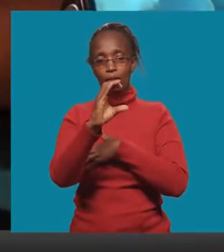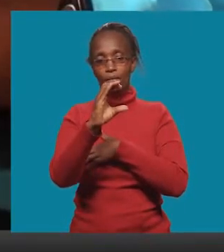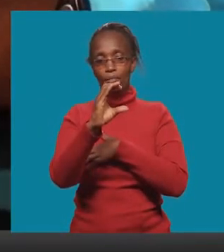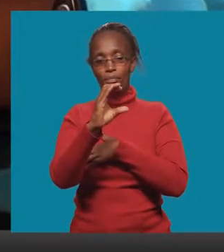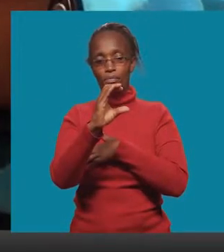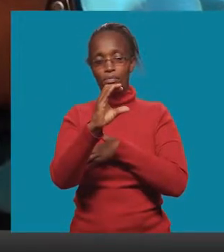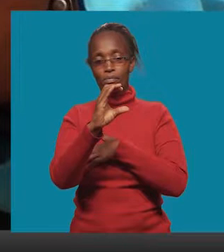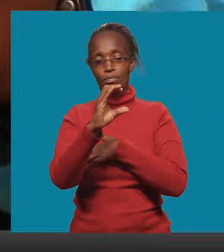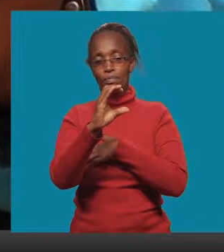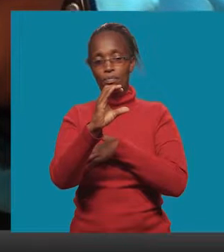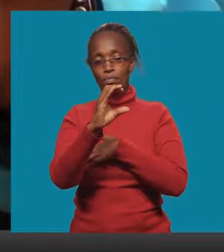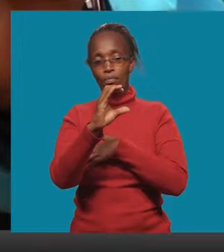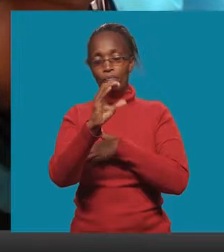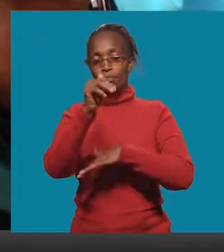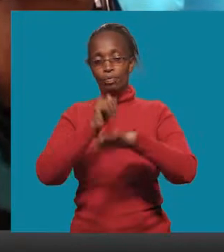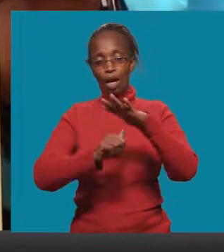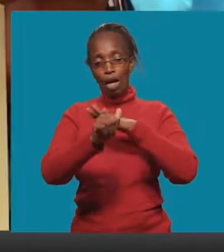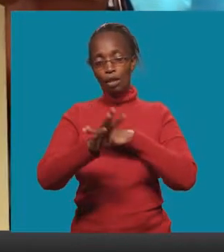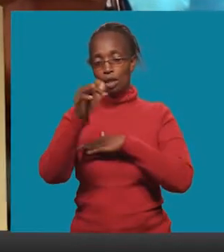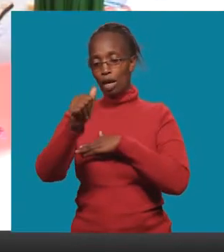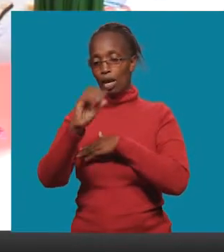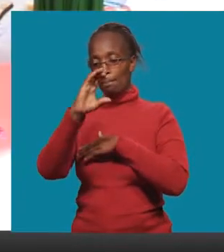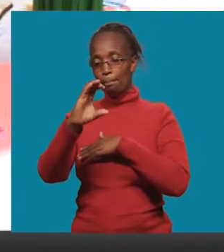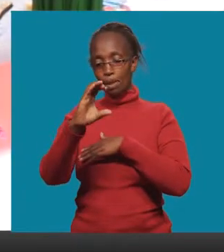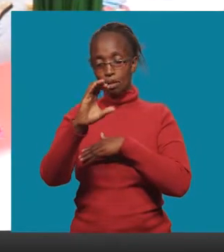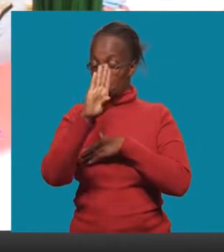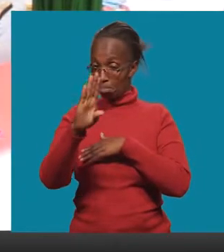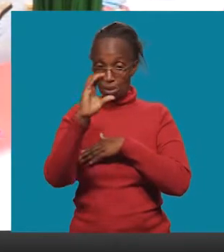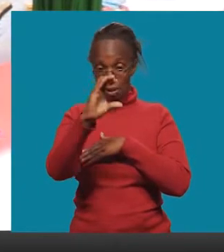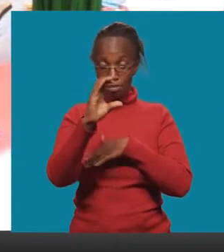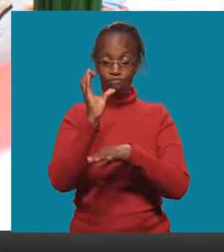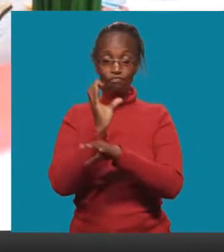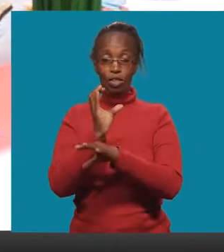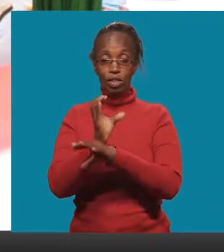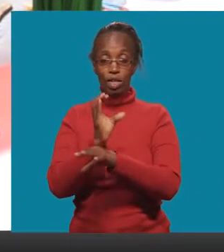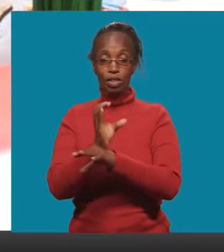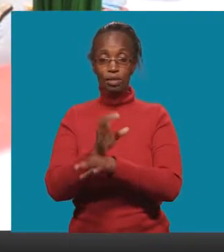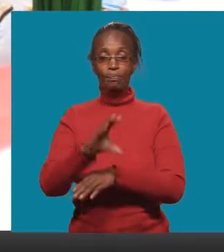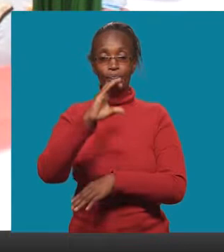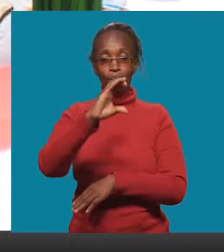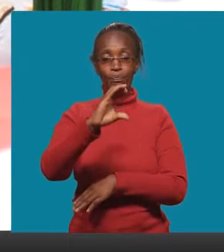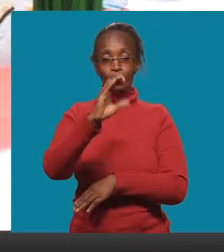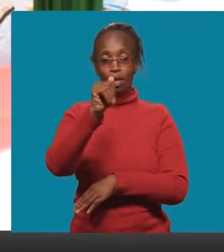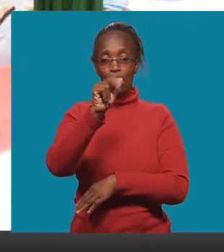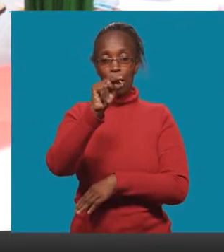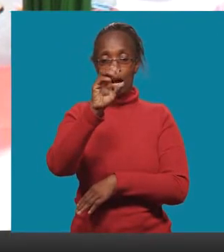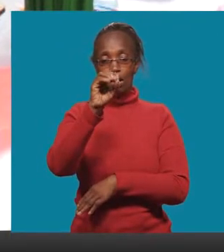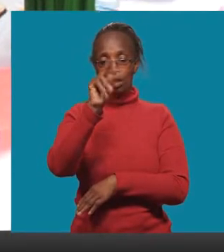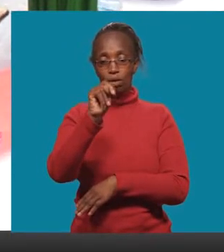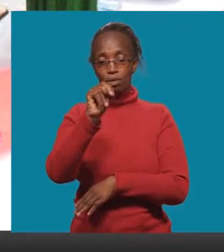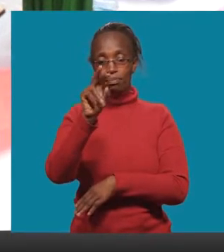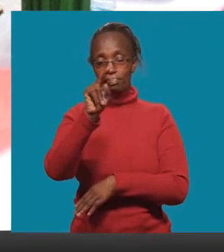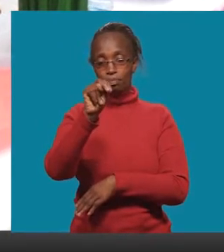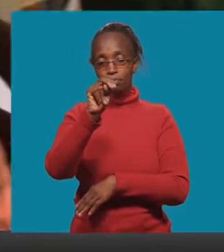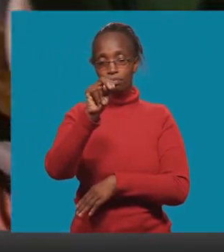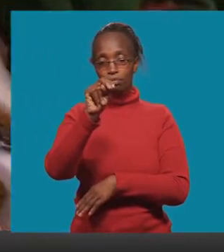wa kanisa la Africa Brotherhood. Katibu wa masala ya elimu chini ya kanisa la ABC Kenon Nzuki anaamini